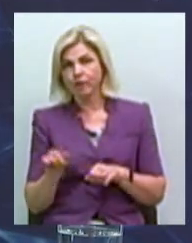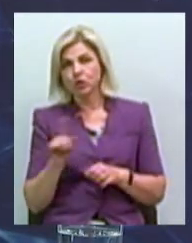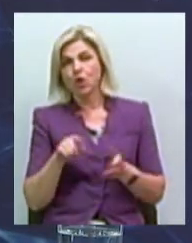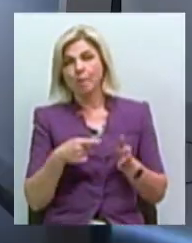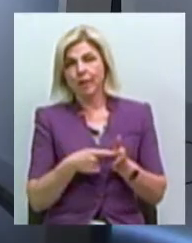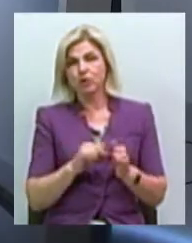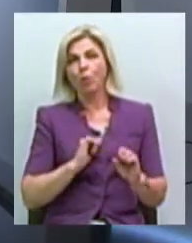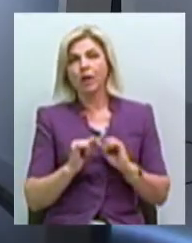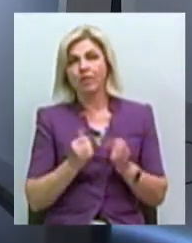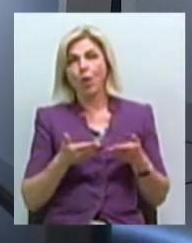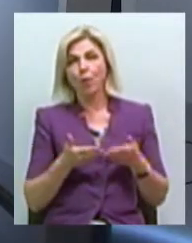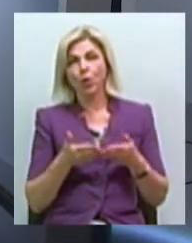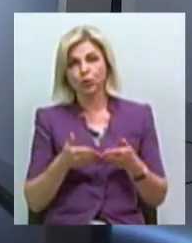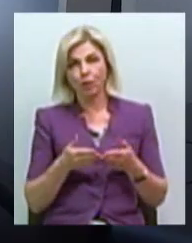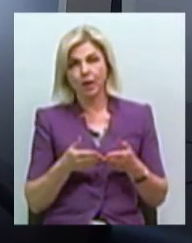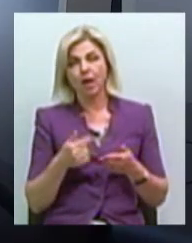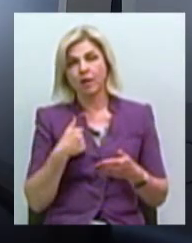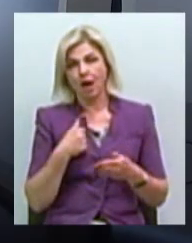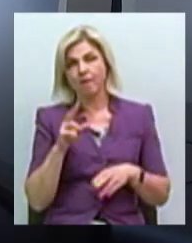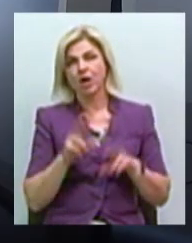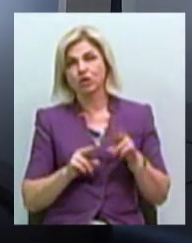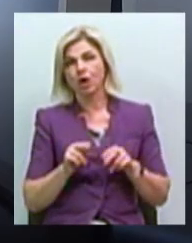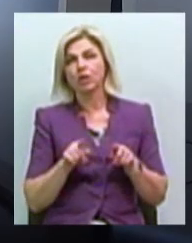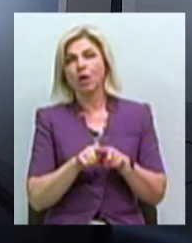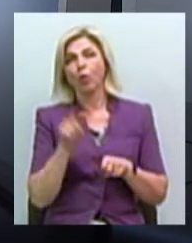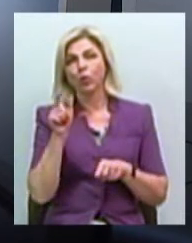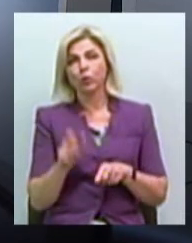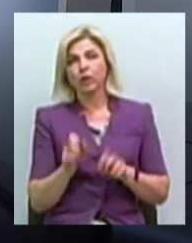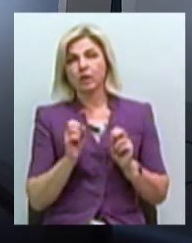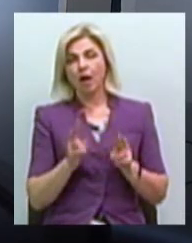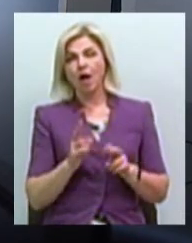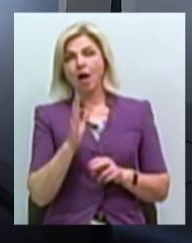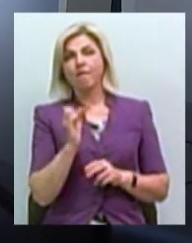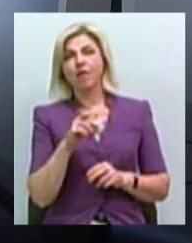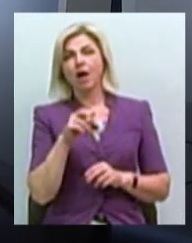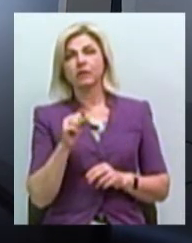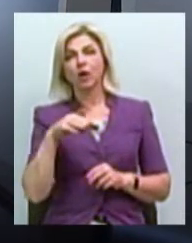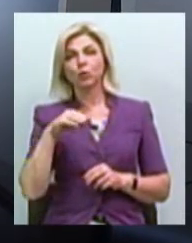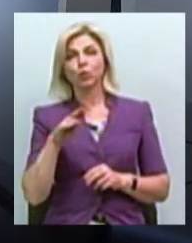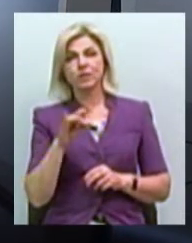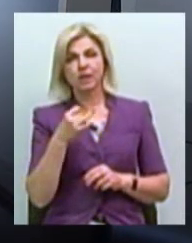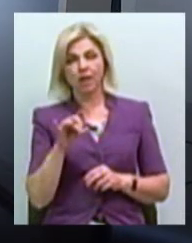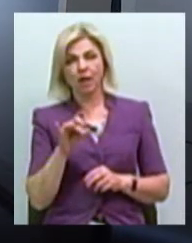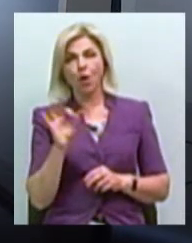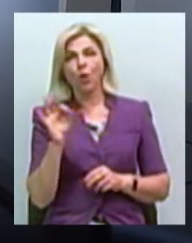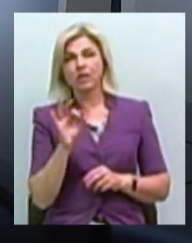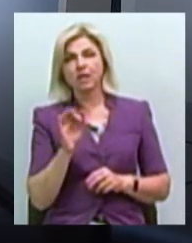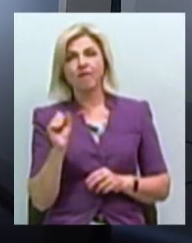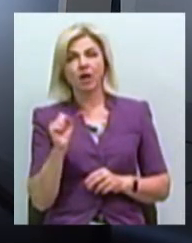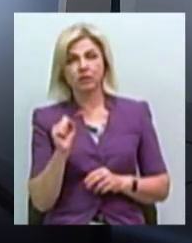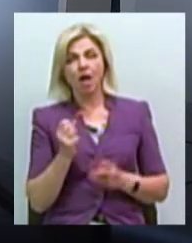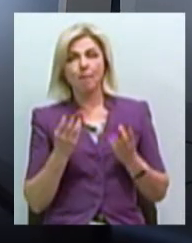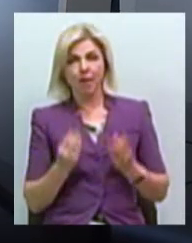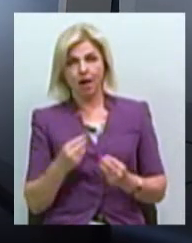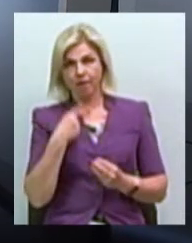управляло портом. Але, наприклад, я вважаю таку людину, як Вадатурський Олексій Афанасійович, ну, м'яко